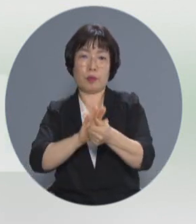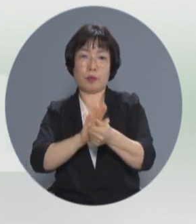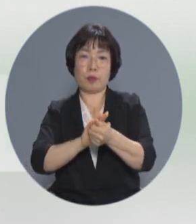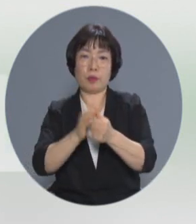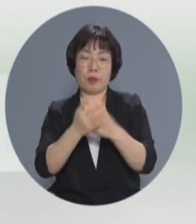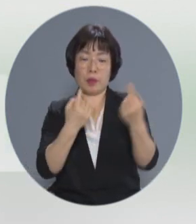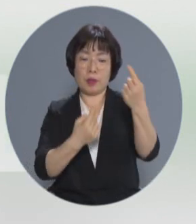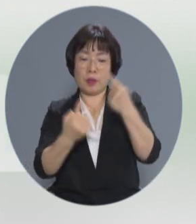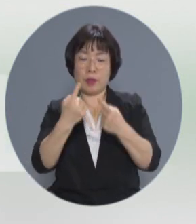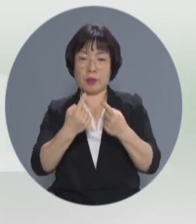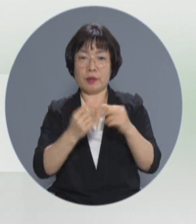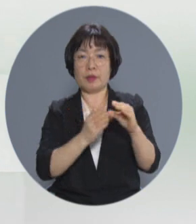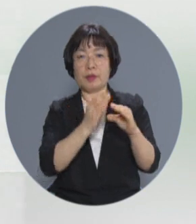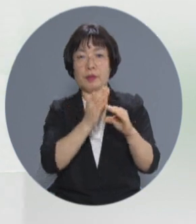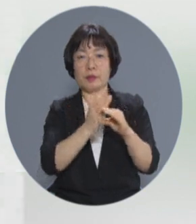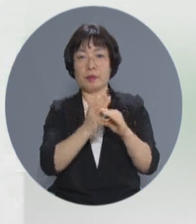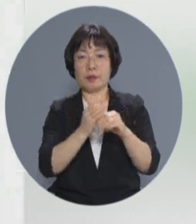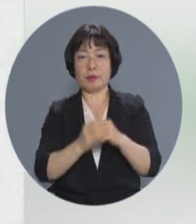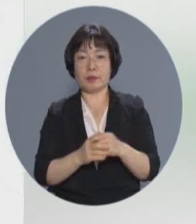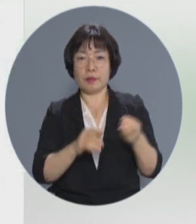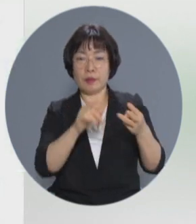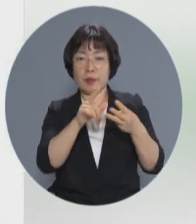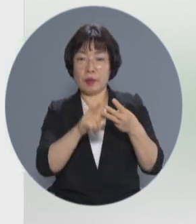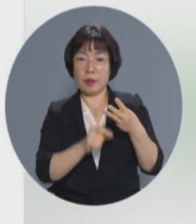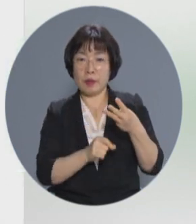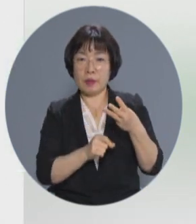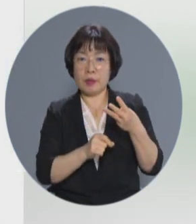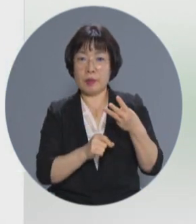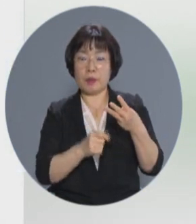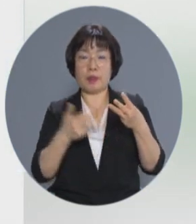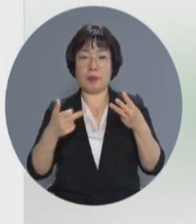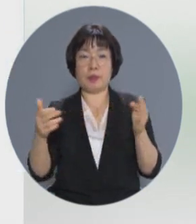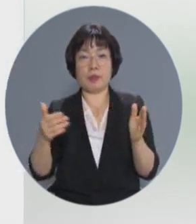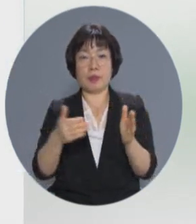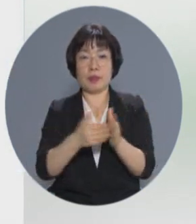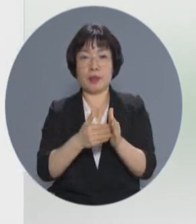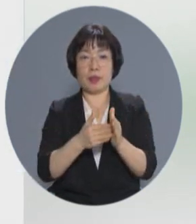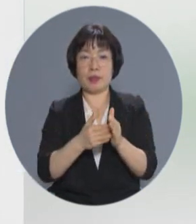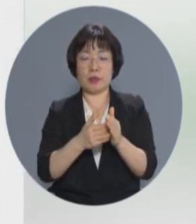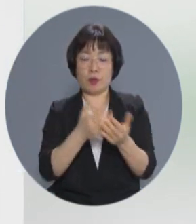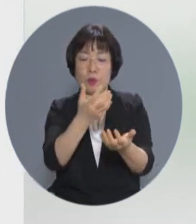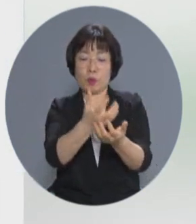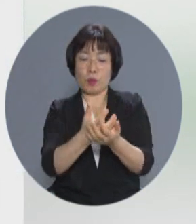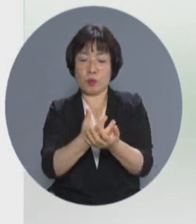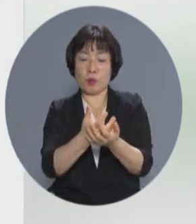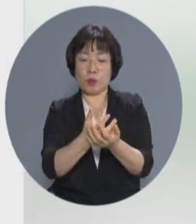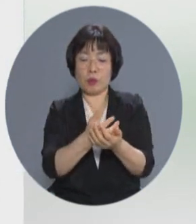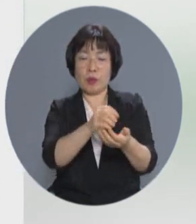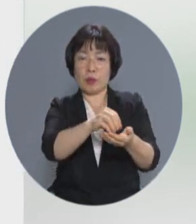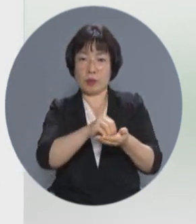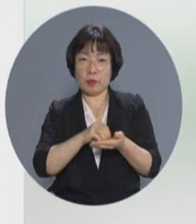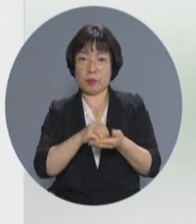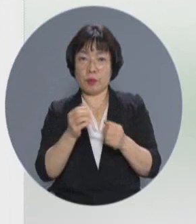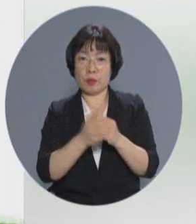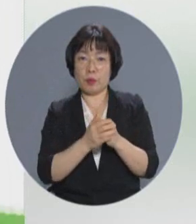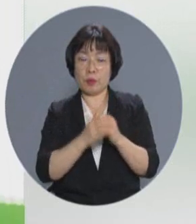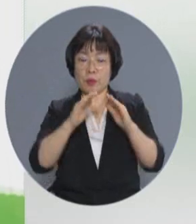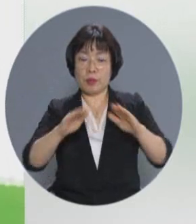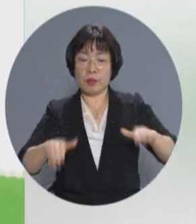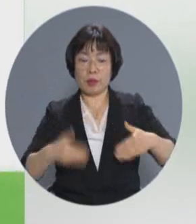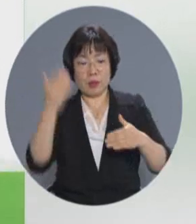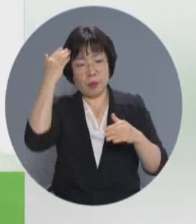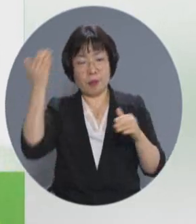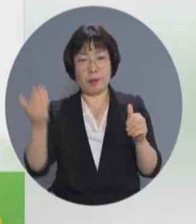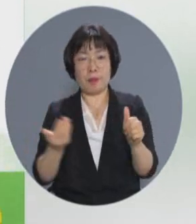사업에 참여할 기관을 모집합니다 참가를 희망하는 단체는 17일까지 양식을 갖춰서 공문을 제출하거나 전남